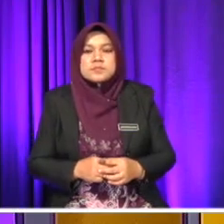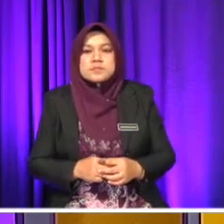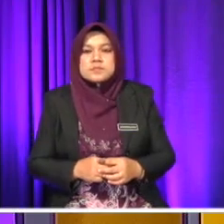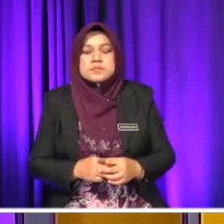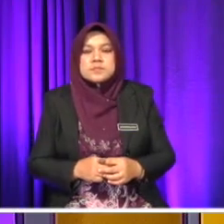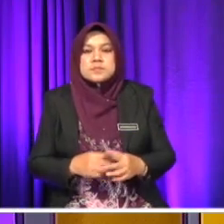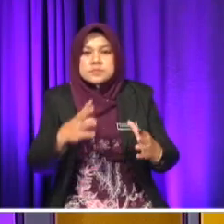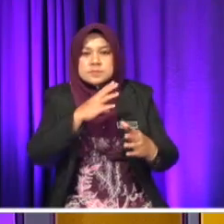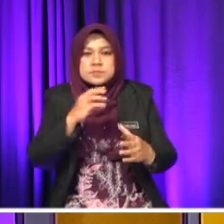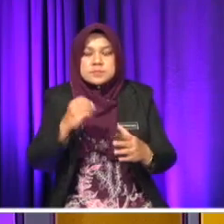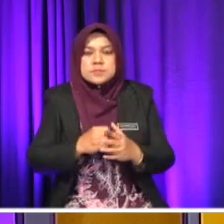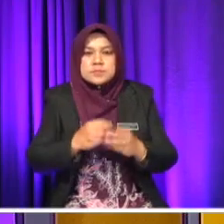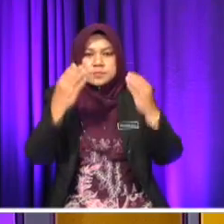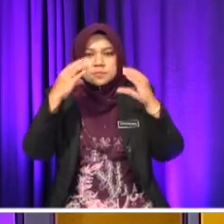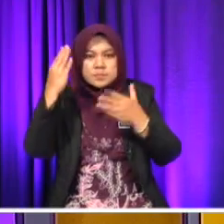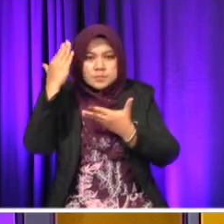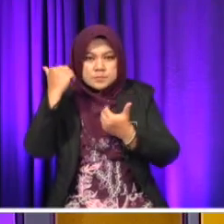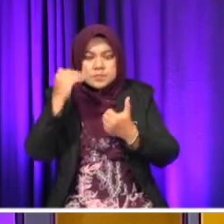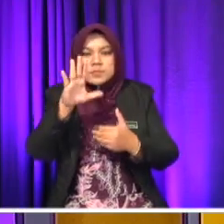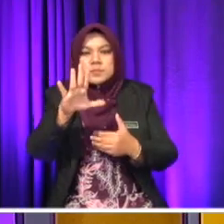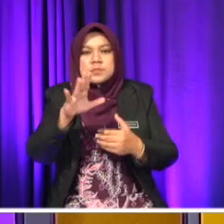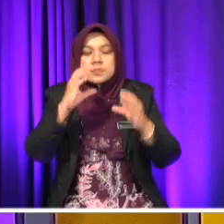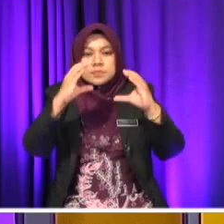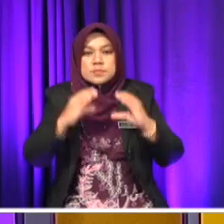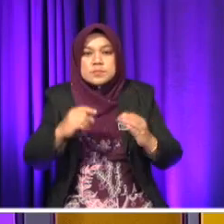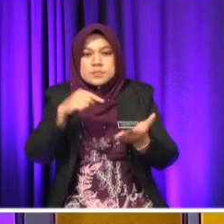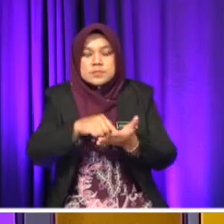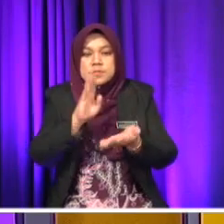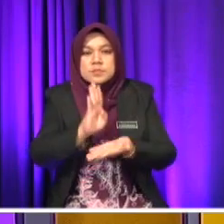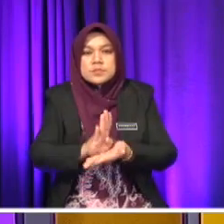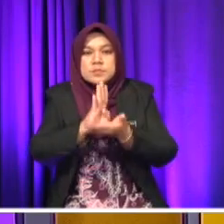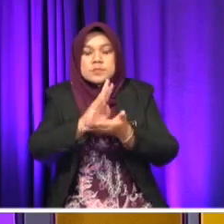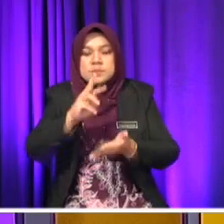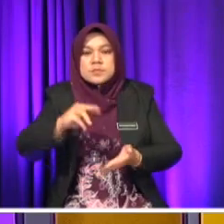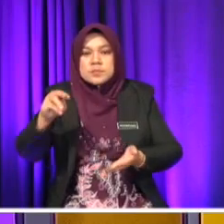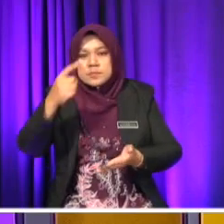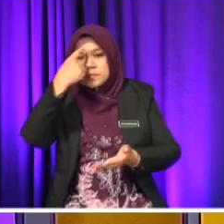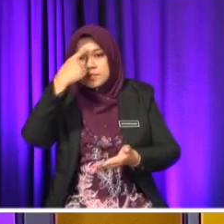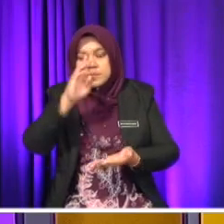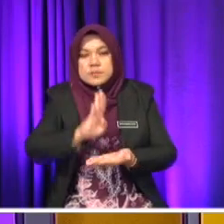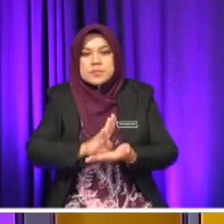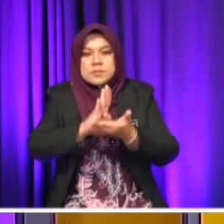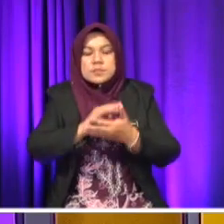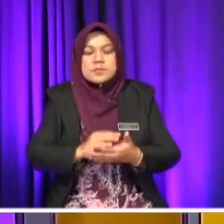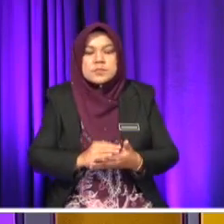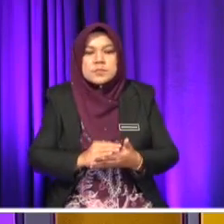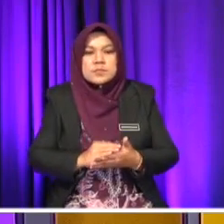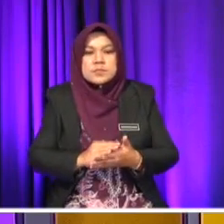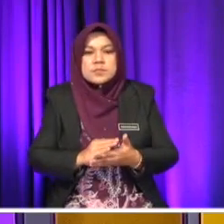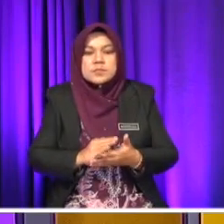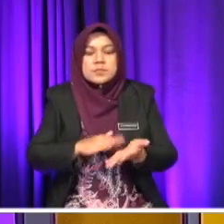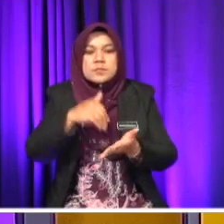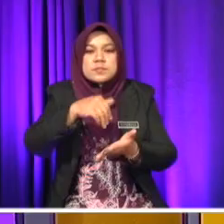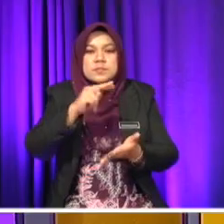dan 5 tips ini dapat membantu murid-murid untuk membela bagaimana ketika tekan pembangunan